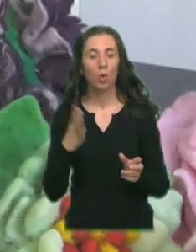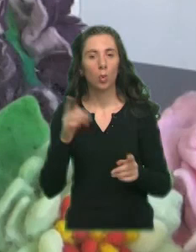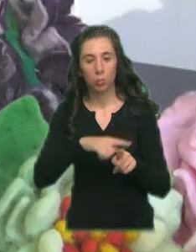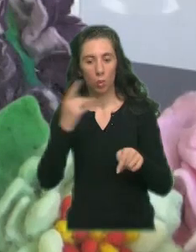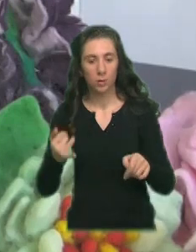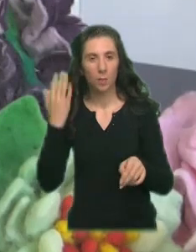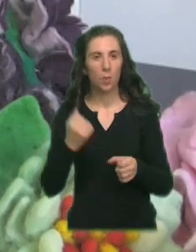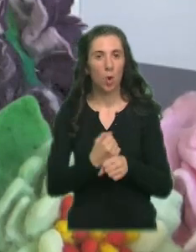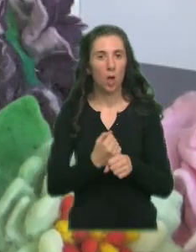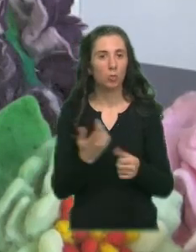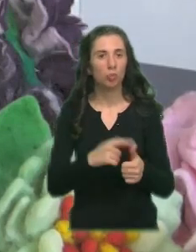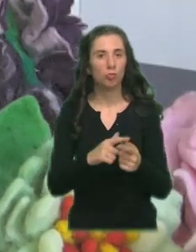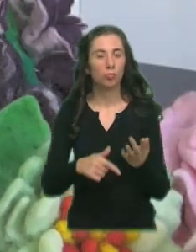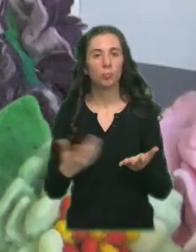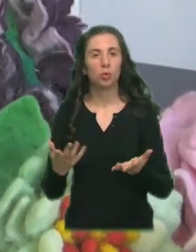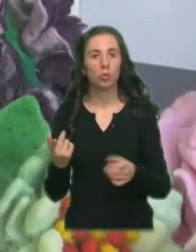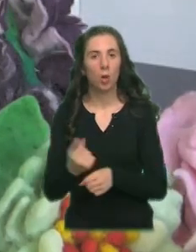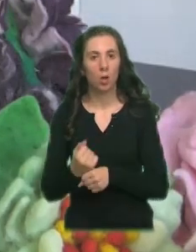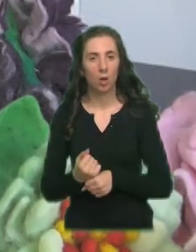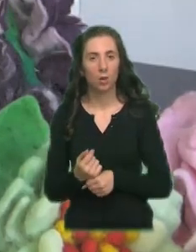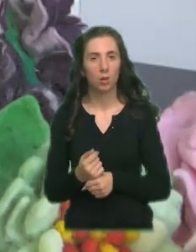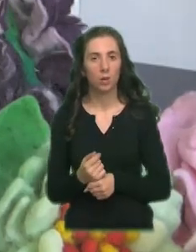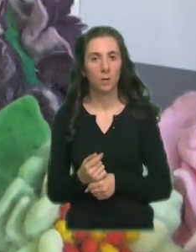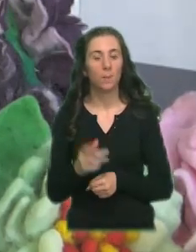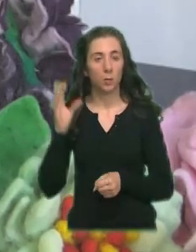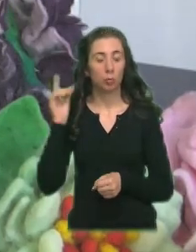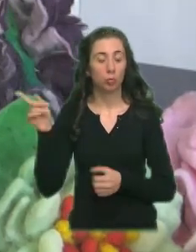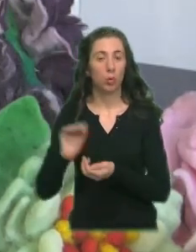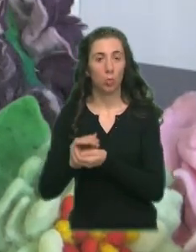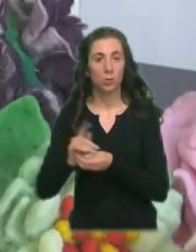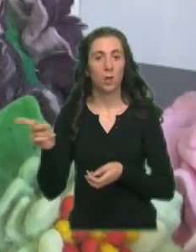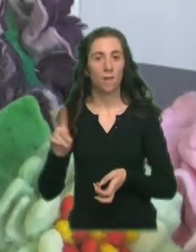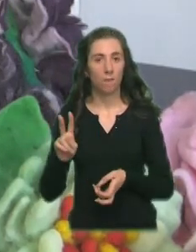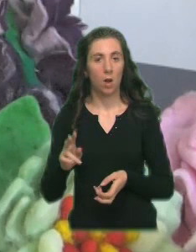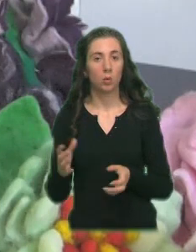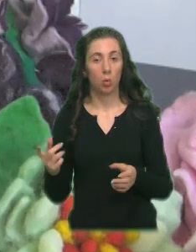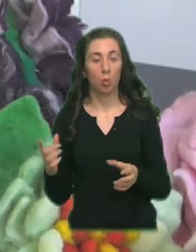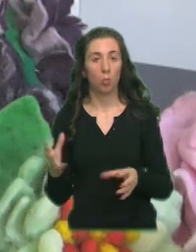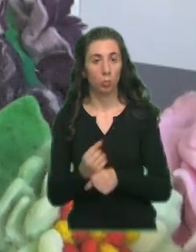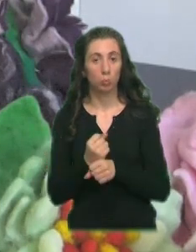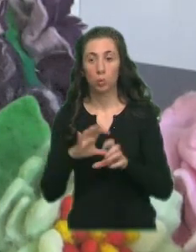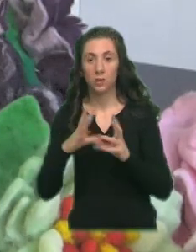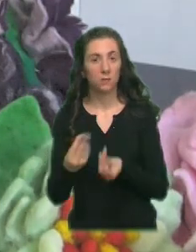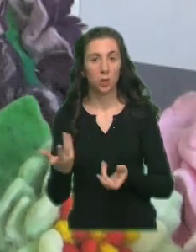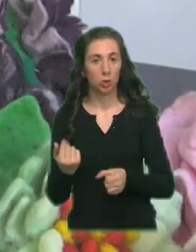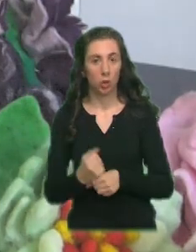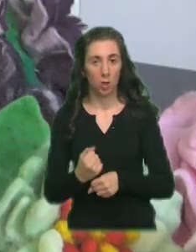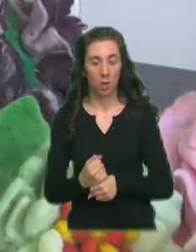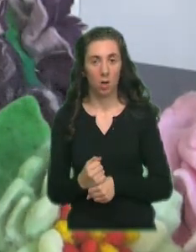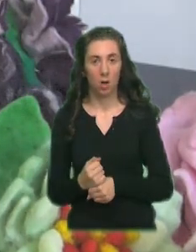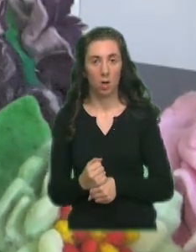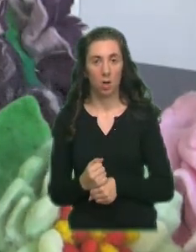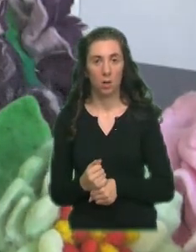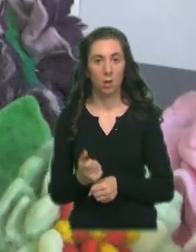redom, prva je filcanje vune. Dakle, i tu je vrlo spretan i odgovoran